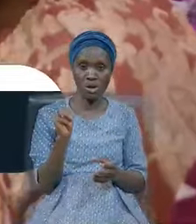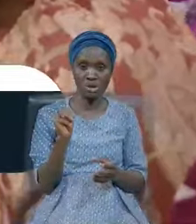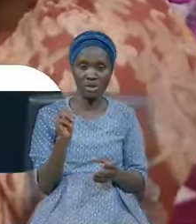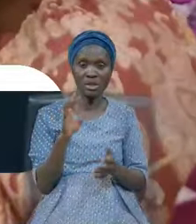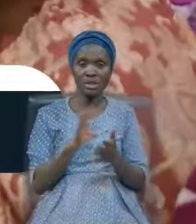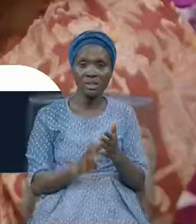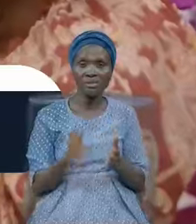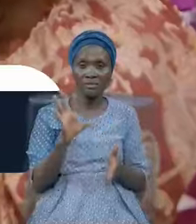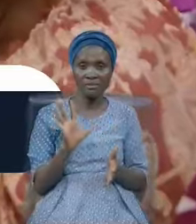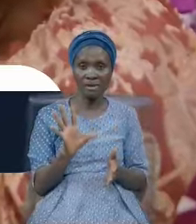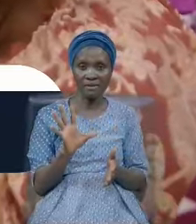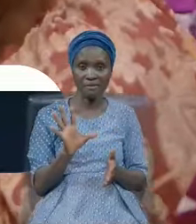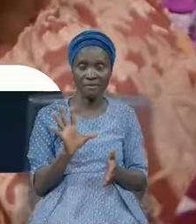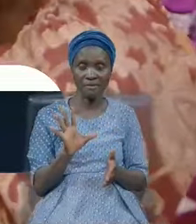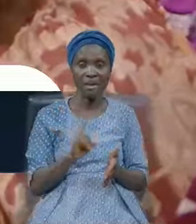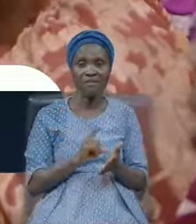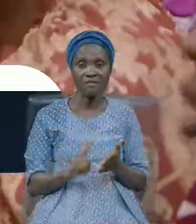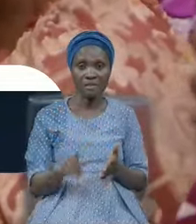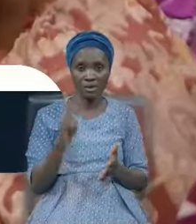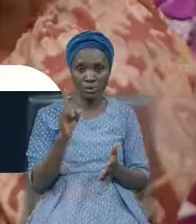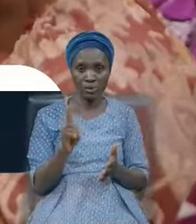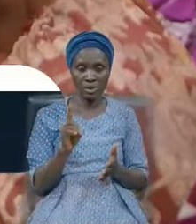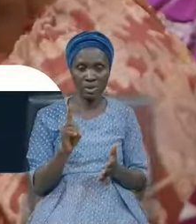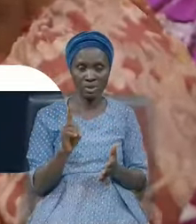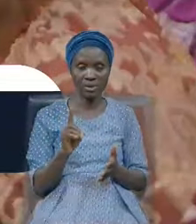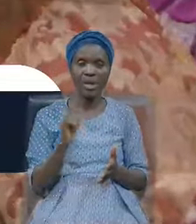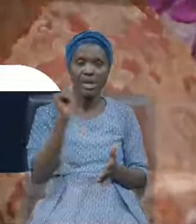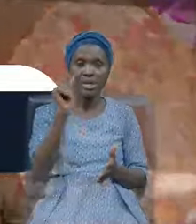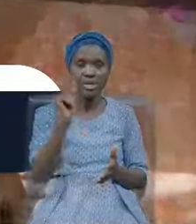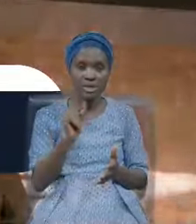Romains chapitre 5, verset 1.